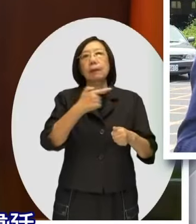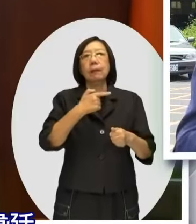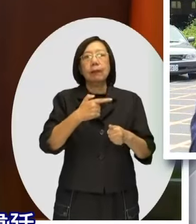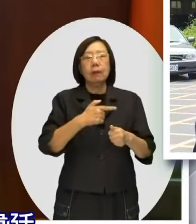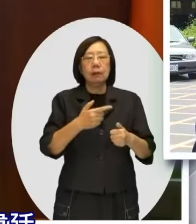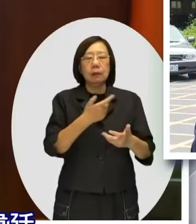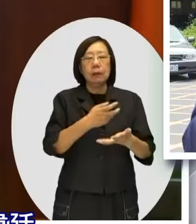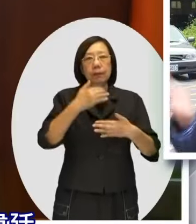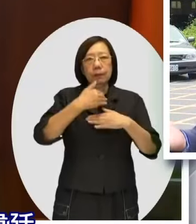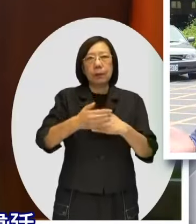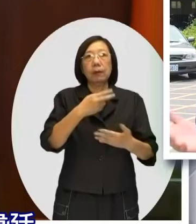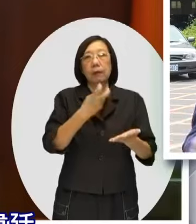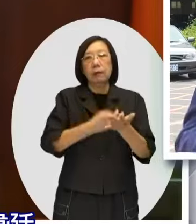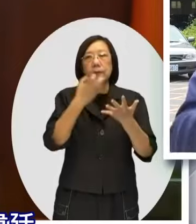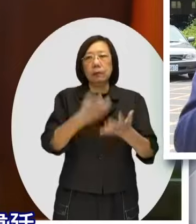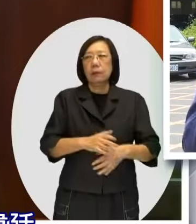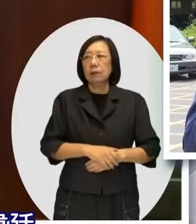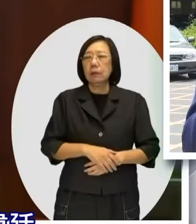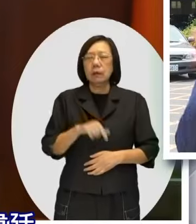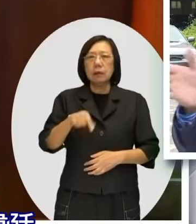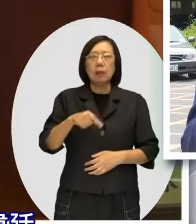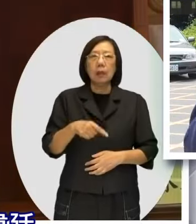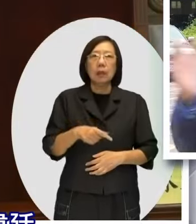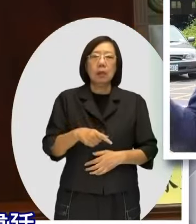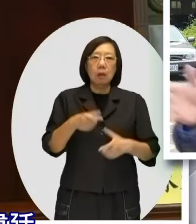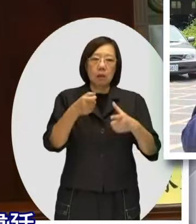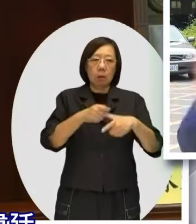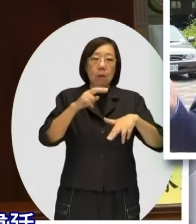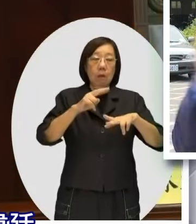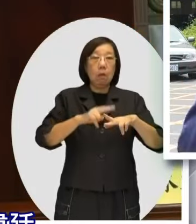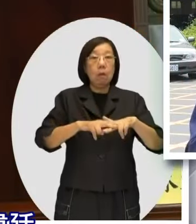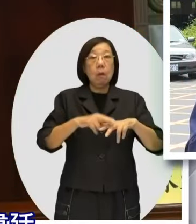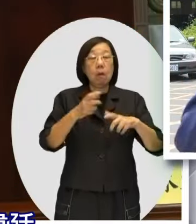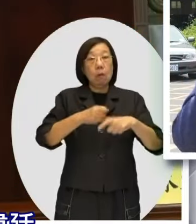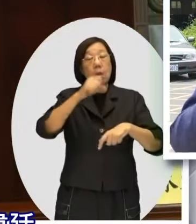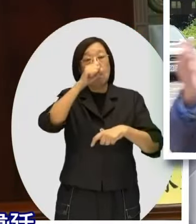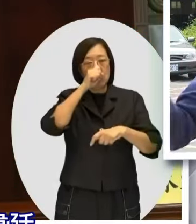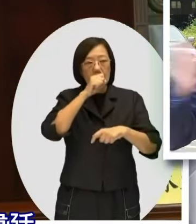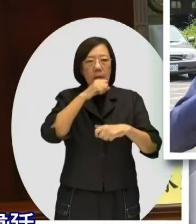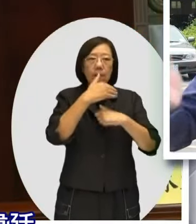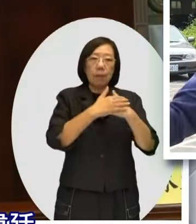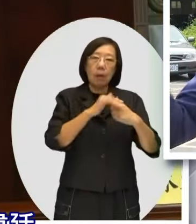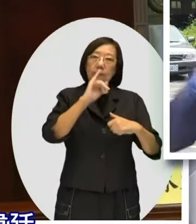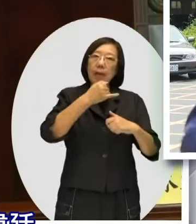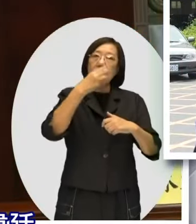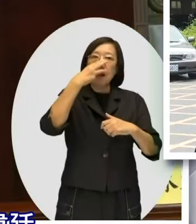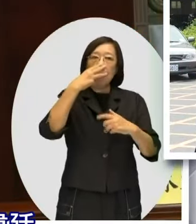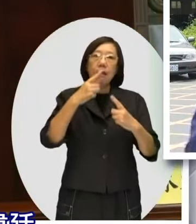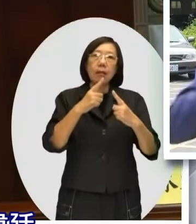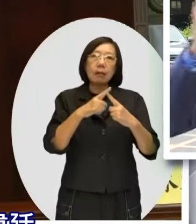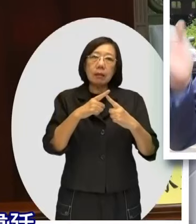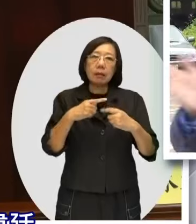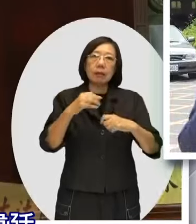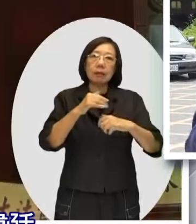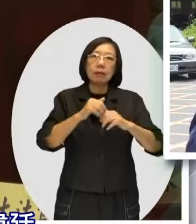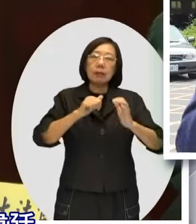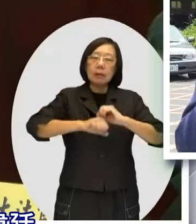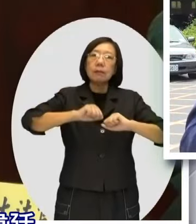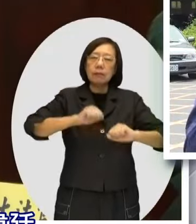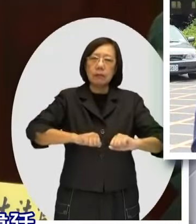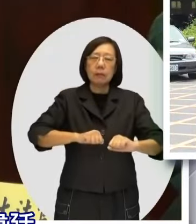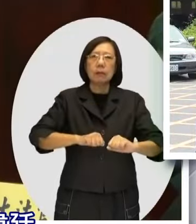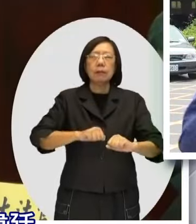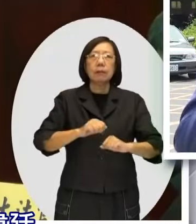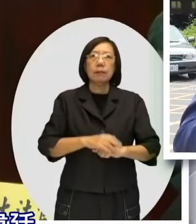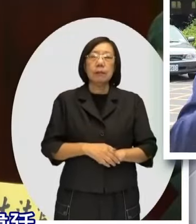这些已经判决确定的这些被告呢，如果违背前面所讲的这些程序正义，这些没有过往没有依照程序正义走的，都可以请